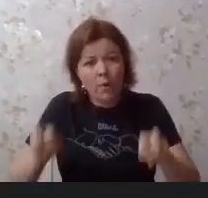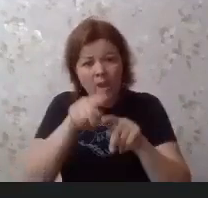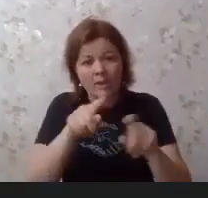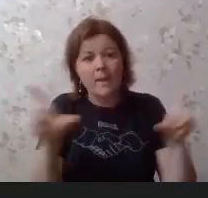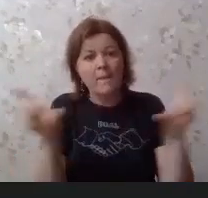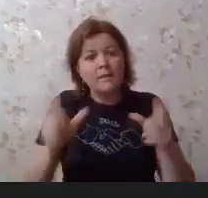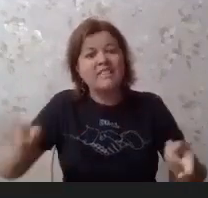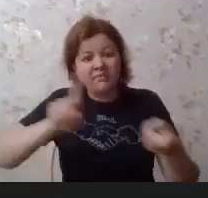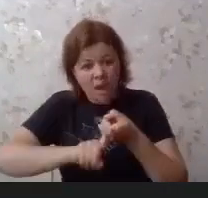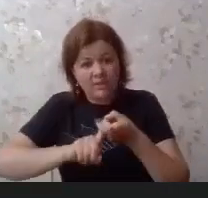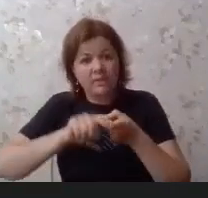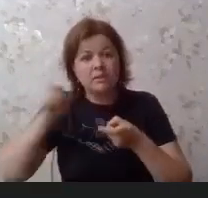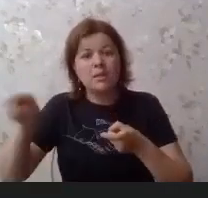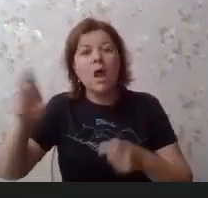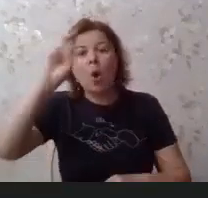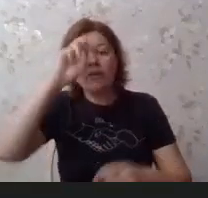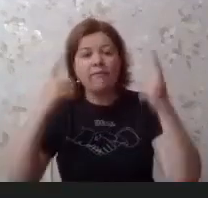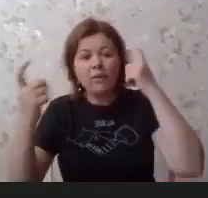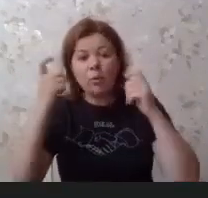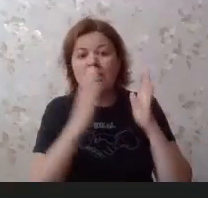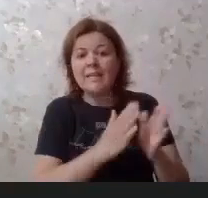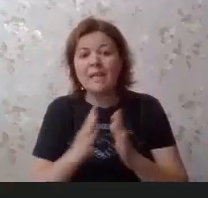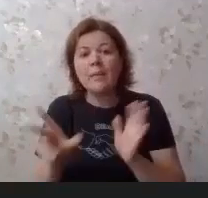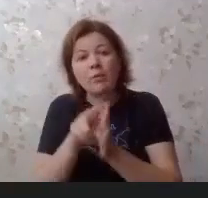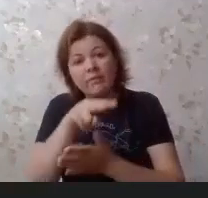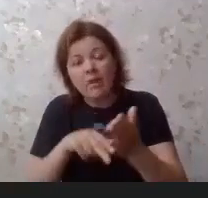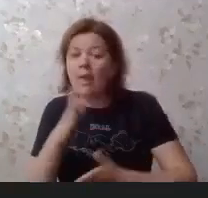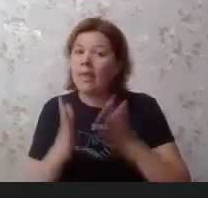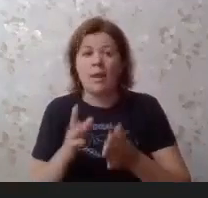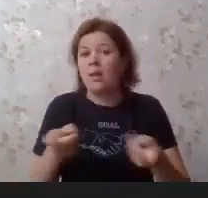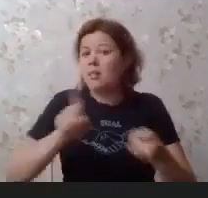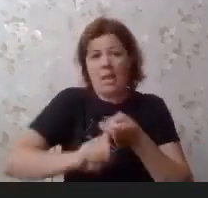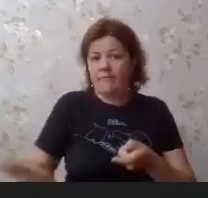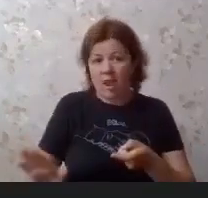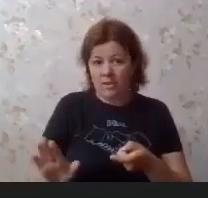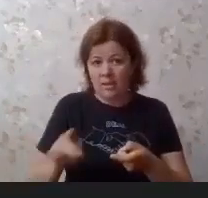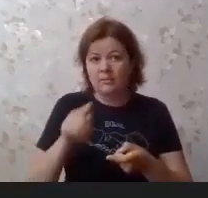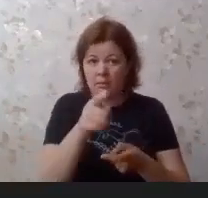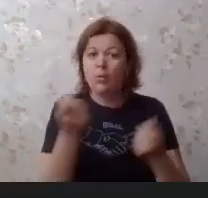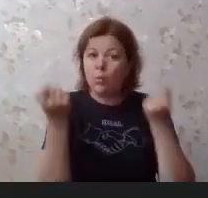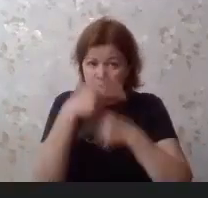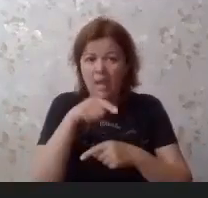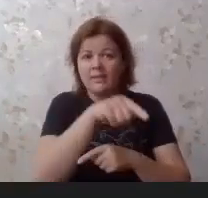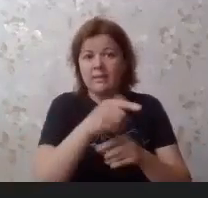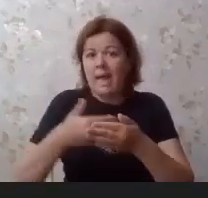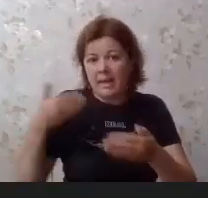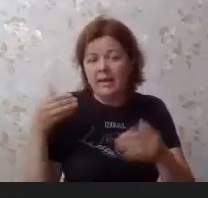То есть вы можете реализовать сертификат не в любом магазине, не у любой